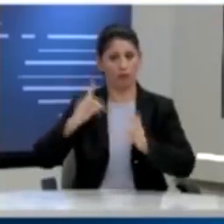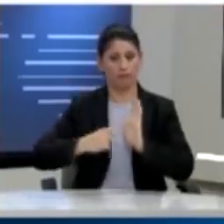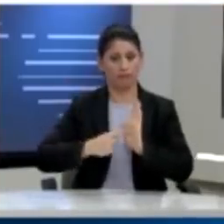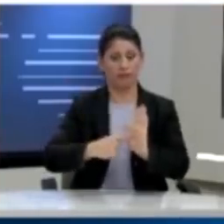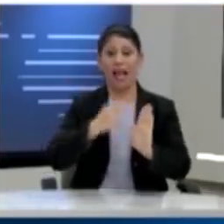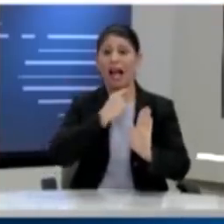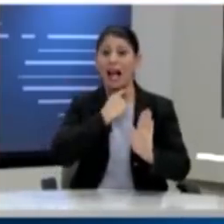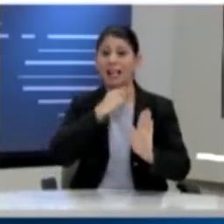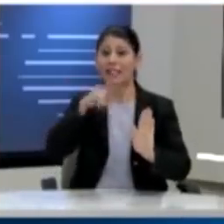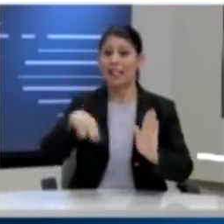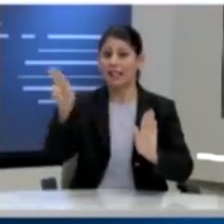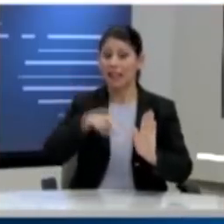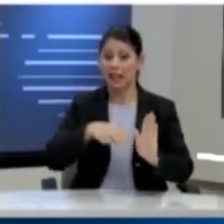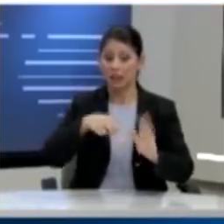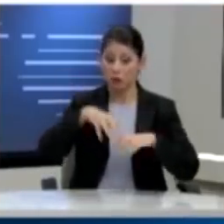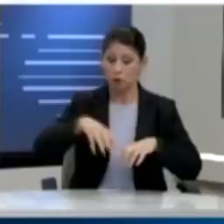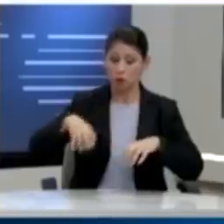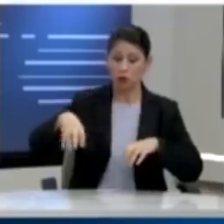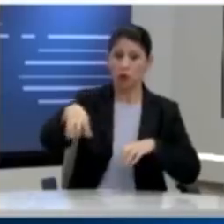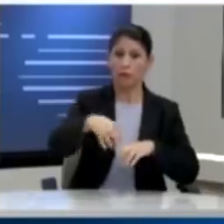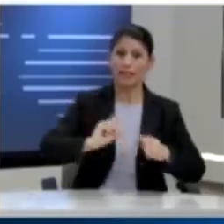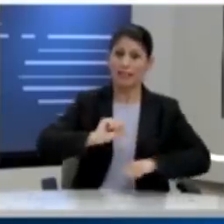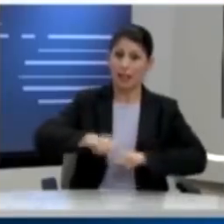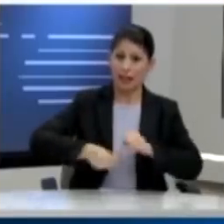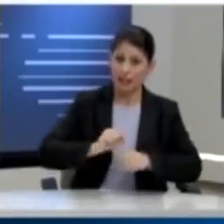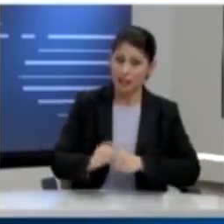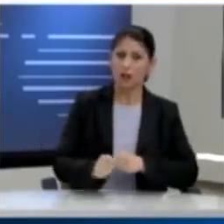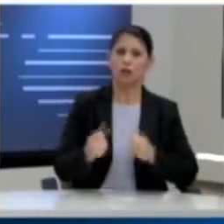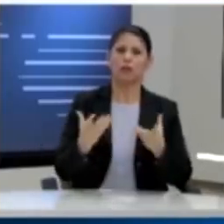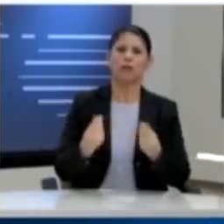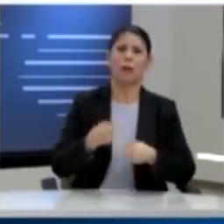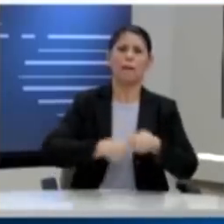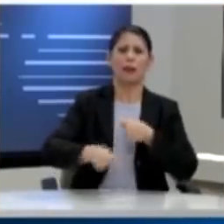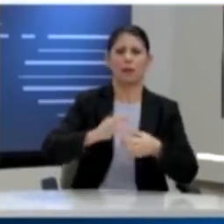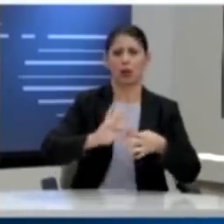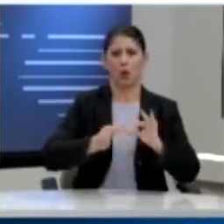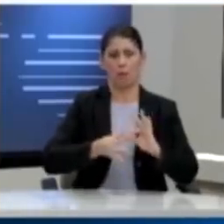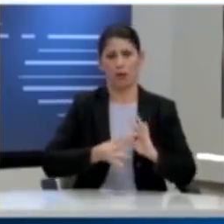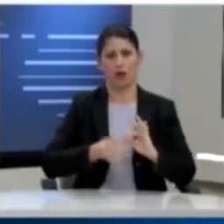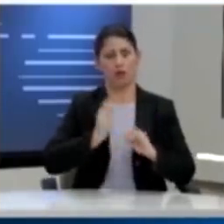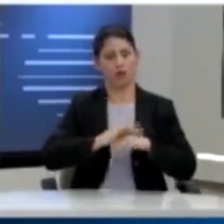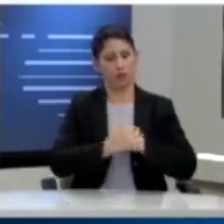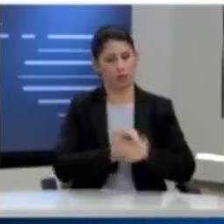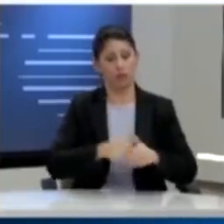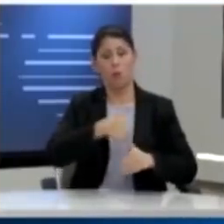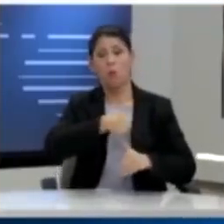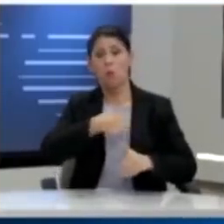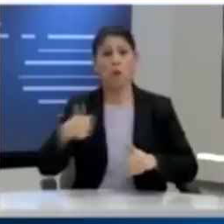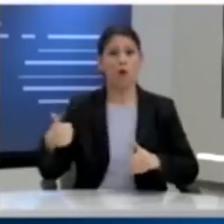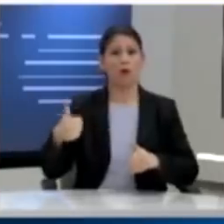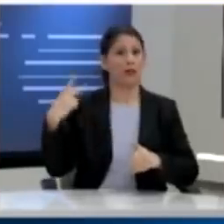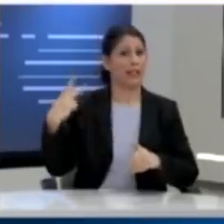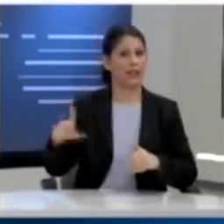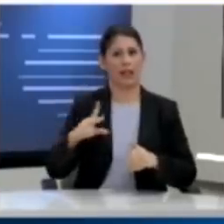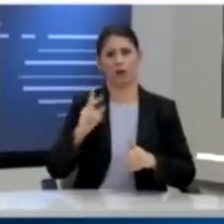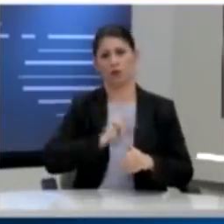ανάγκη κατάργησης αυτούς τους τομείς της δραστηριότητας των διαφόρων επιχειρηματικών ομίλων που ενδιαφέρονται μόνο για τα δικά